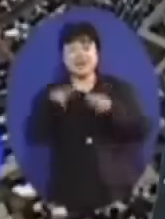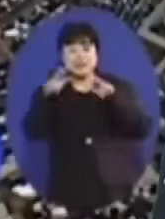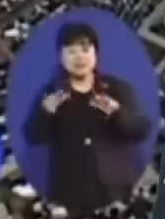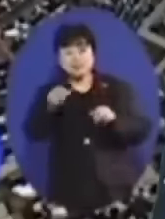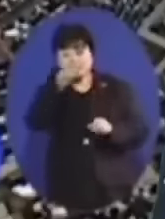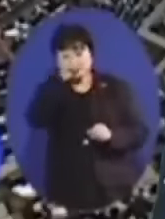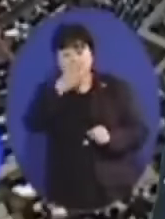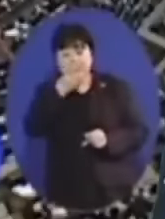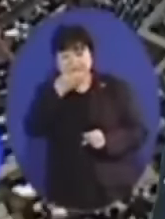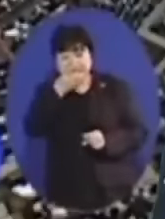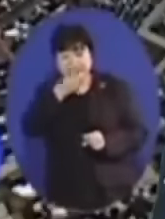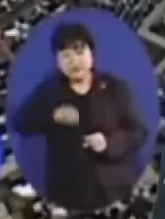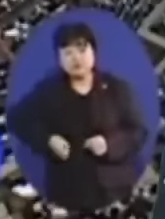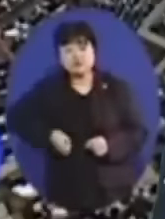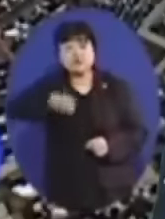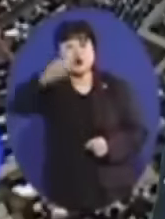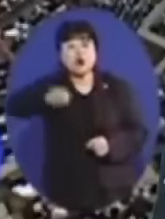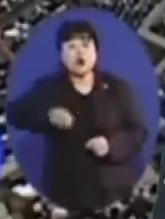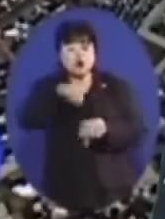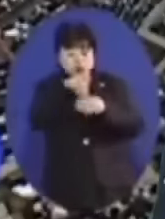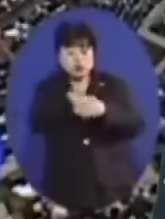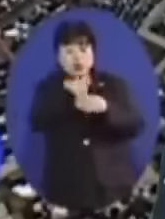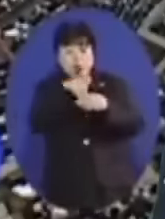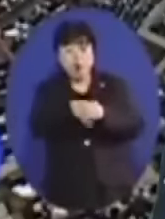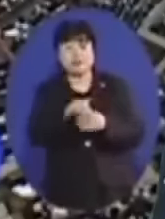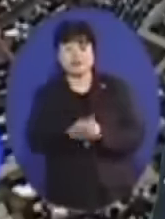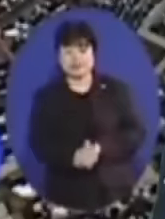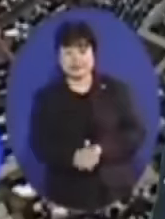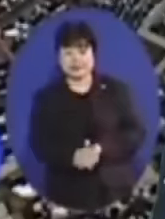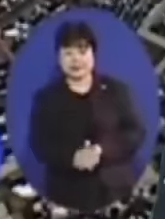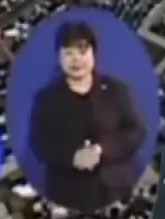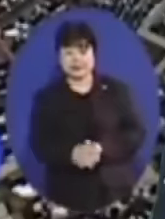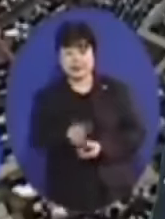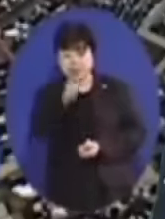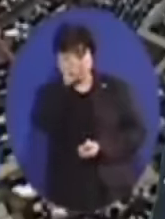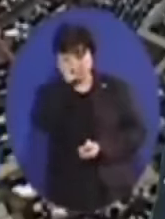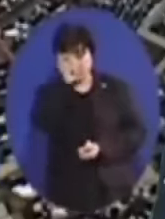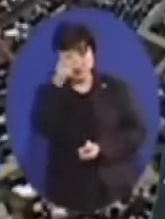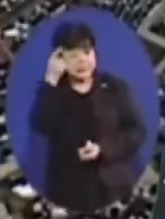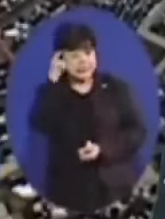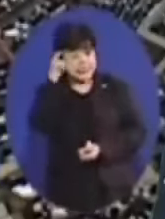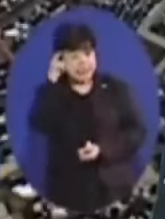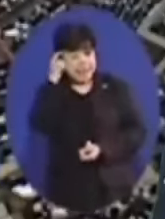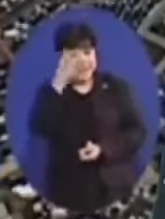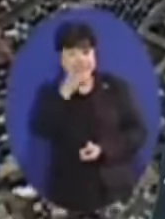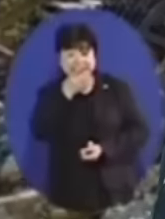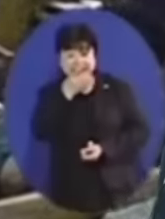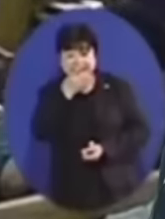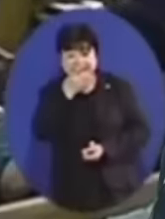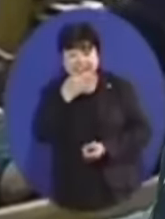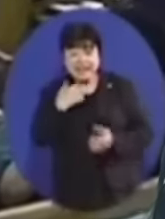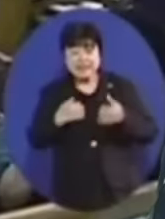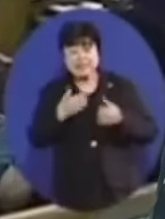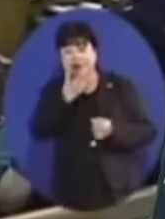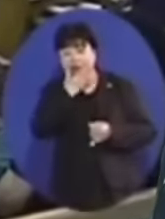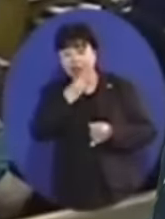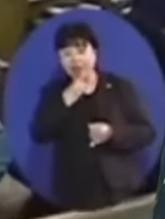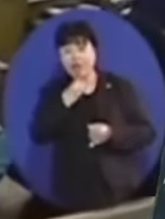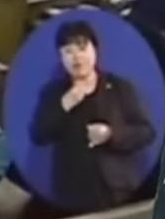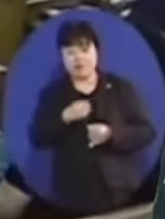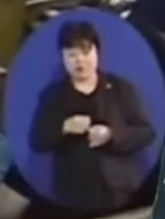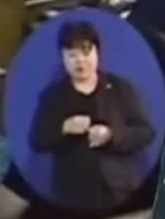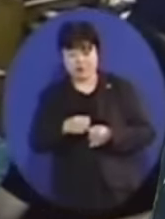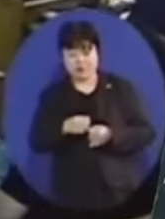좋은 씨앗을 심어라. 좋은 생각의 씨앗은 기쁘고 행복하고 복된